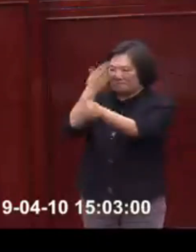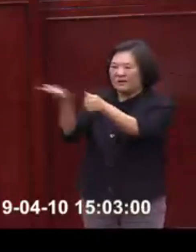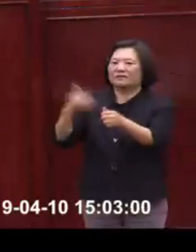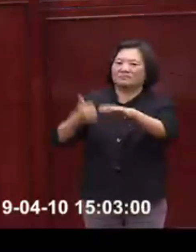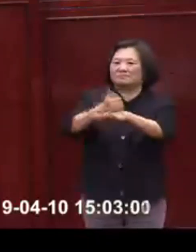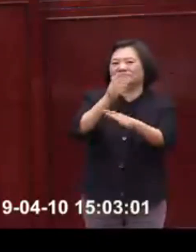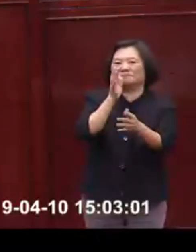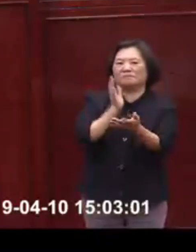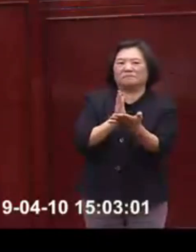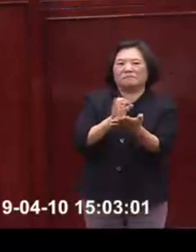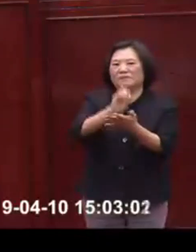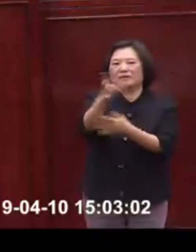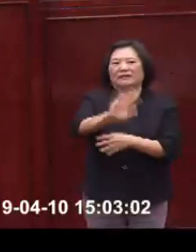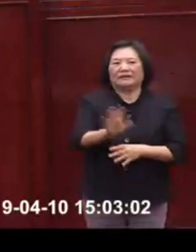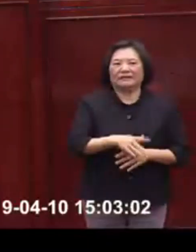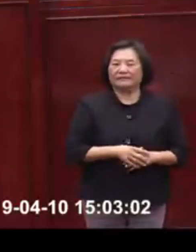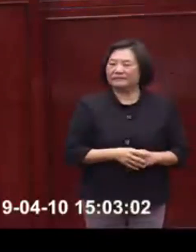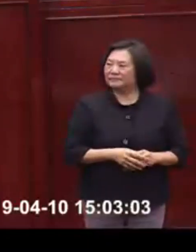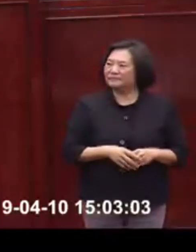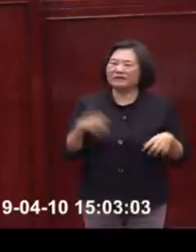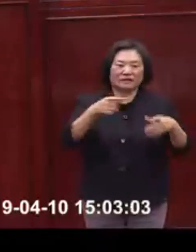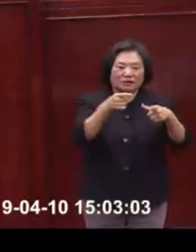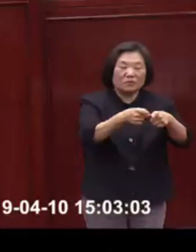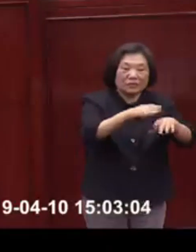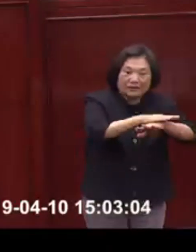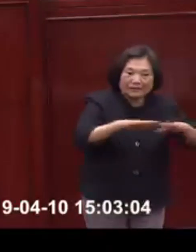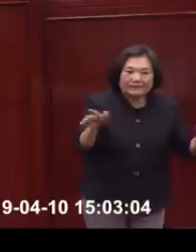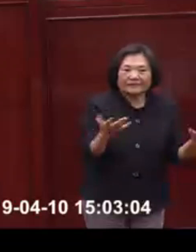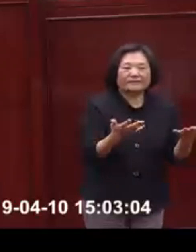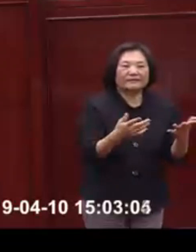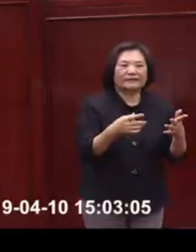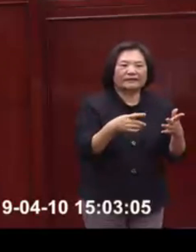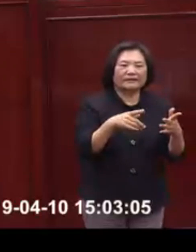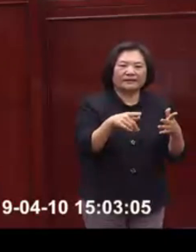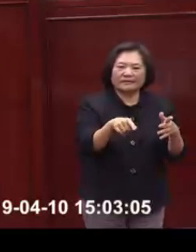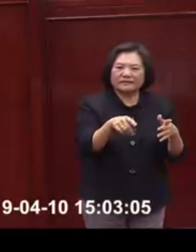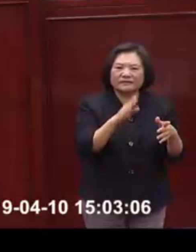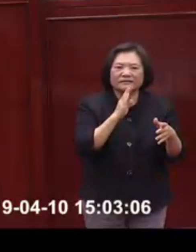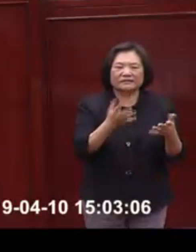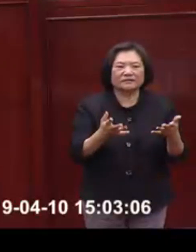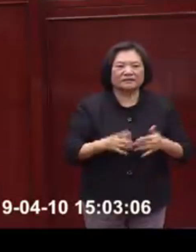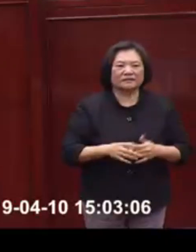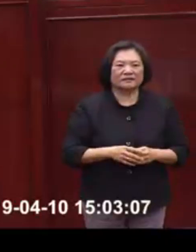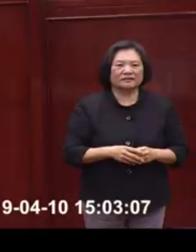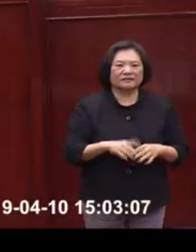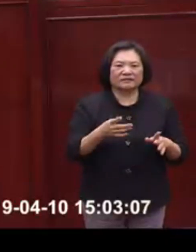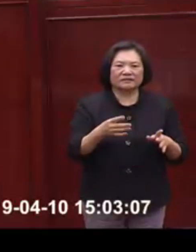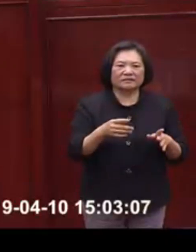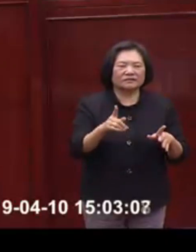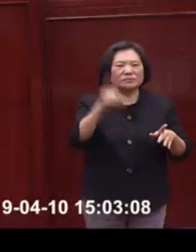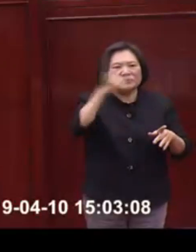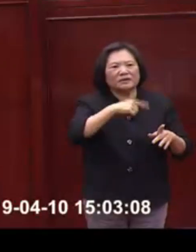没有啦，我跟你讲哦，那个是这样的哦，那个公安我们知道，可是那个钱住户也不可以说他不要出的，这个怎么可以这